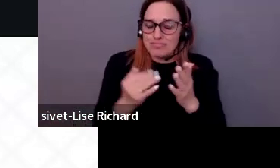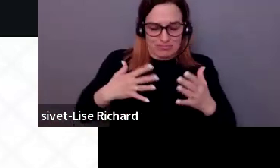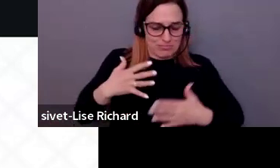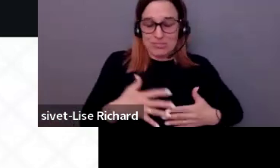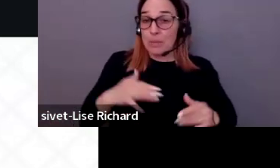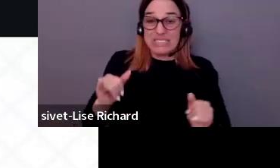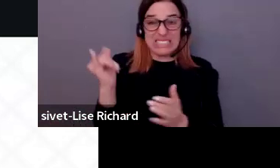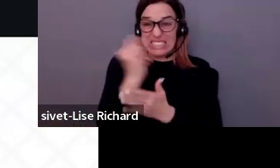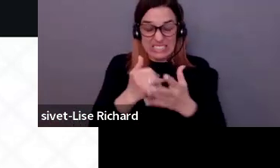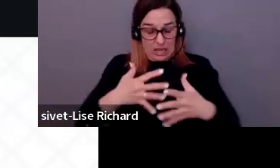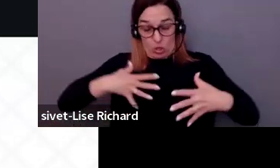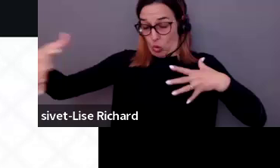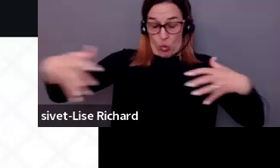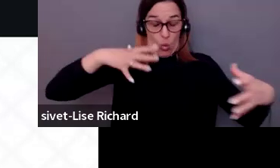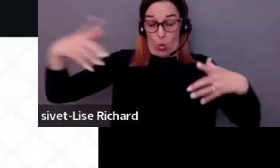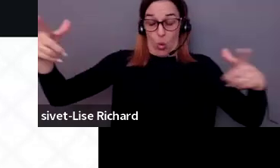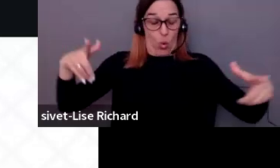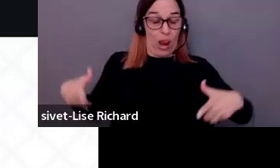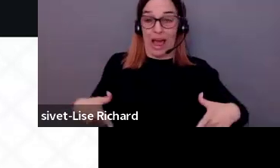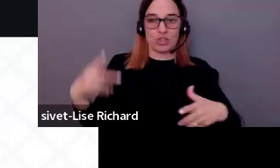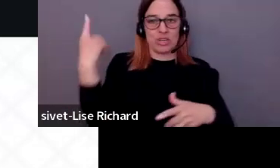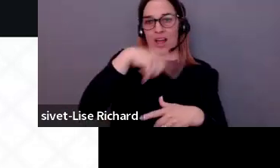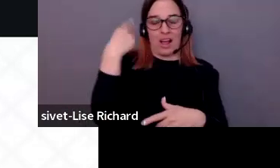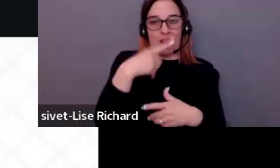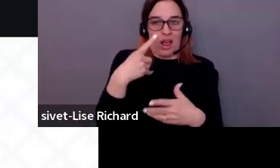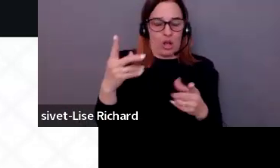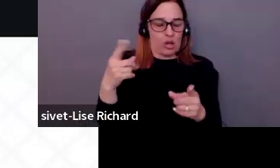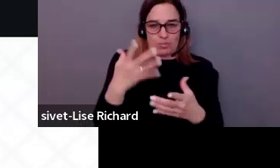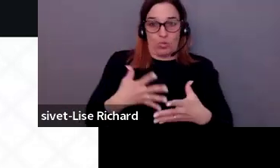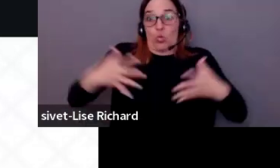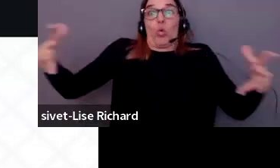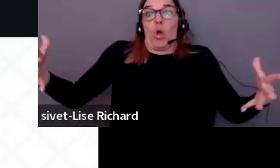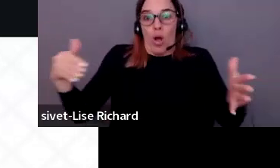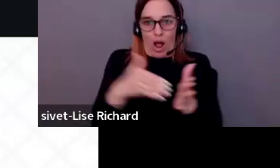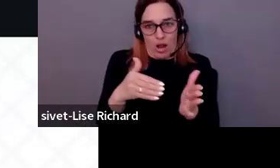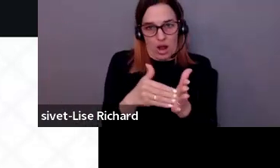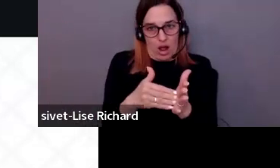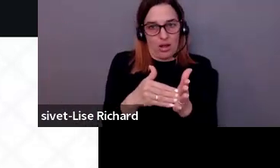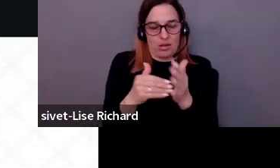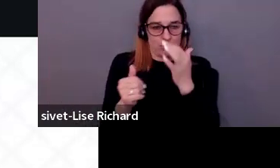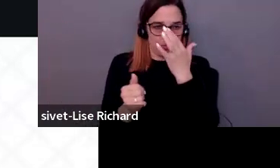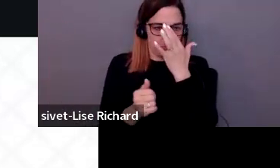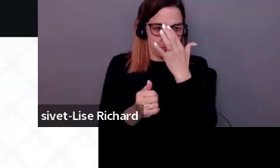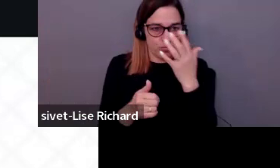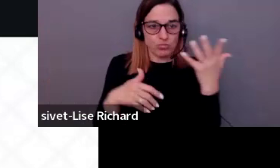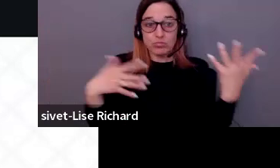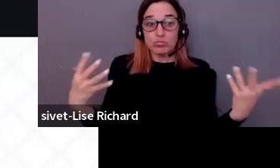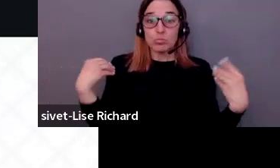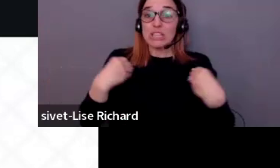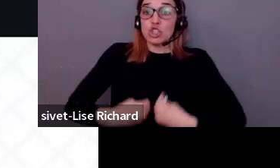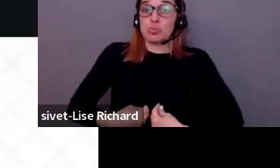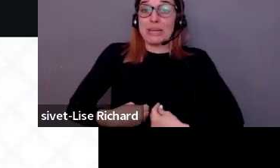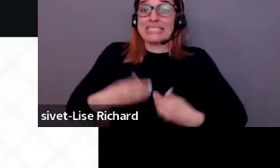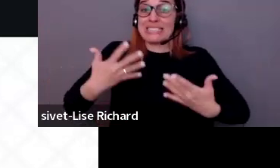imprimés larges qu'on met partout. Ça vient encore donner l'impression d'élargir. Des chemises qui sont longues,